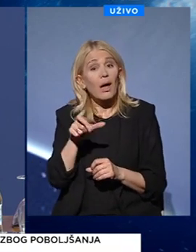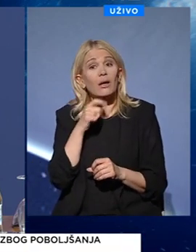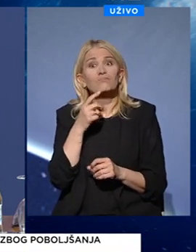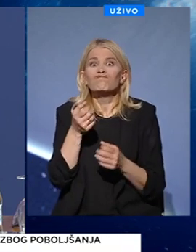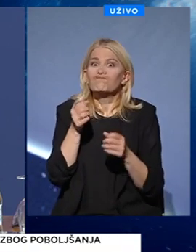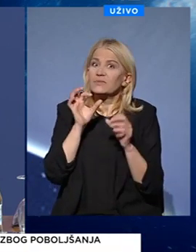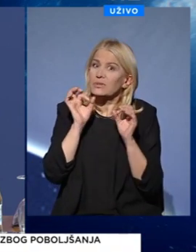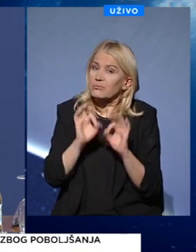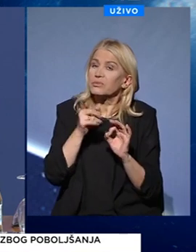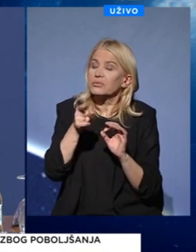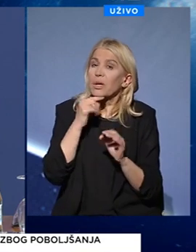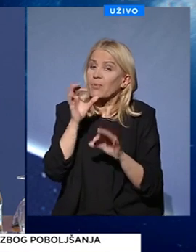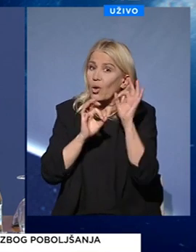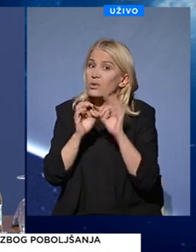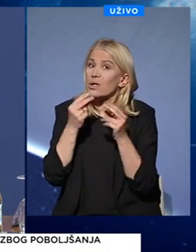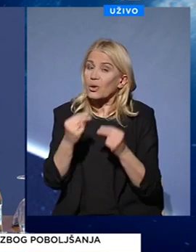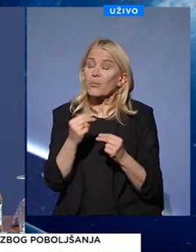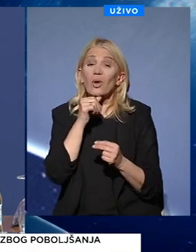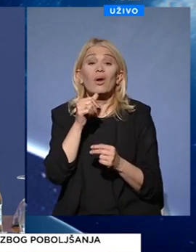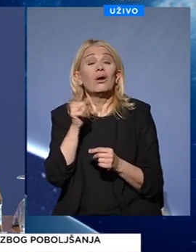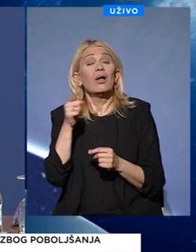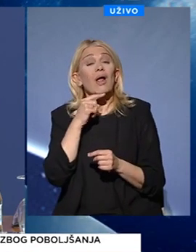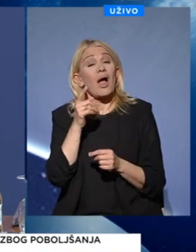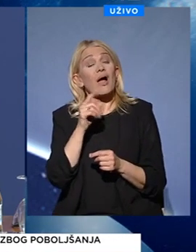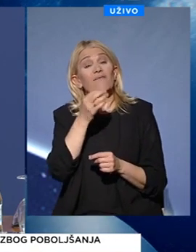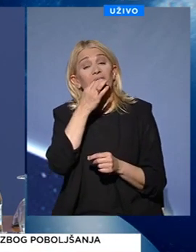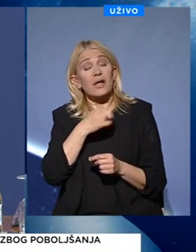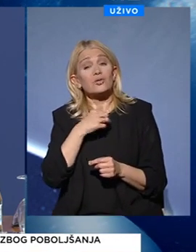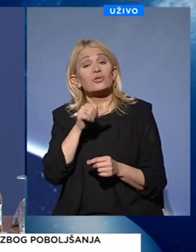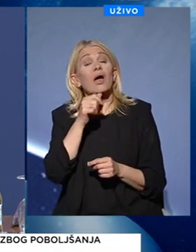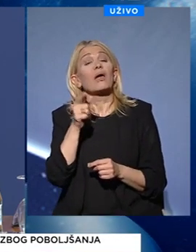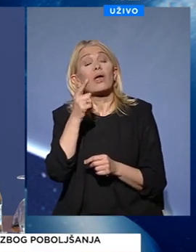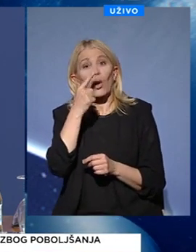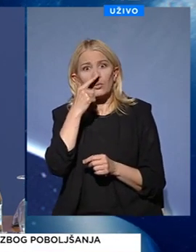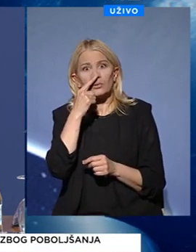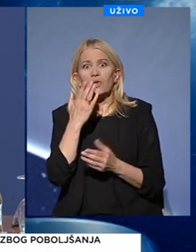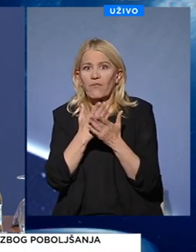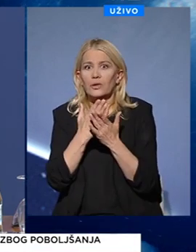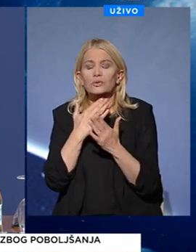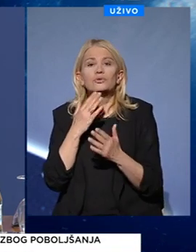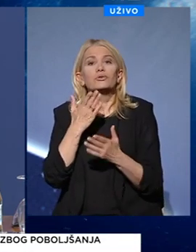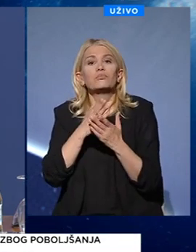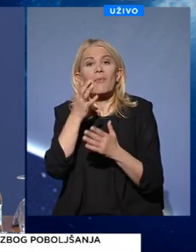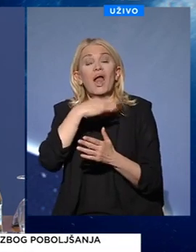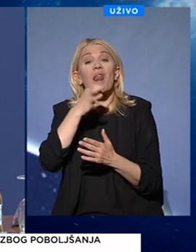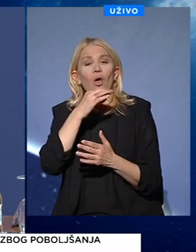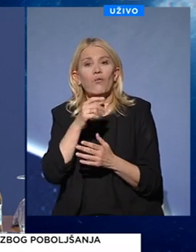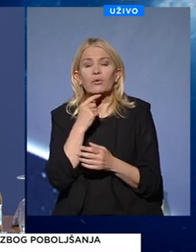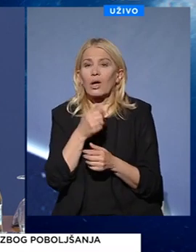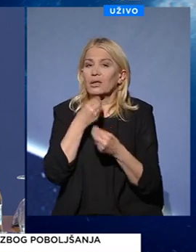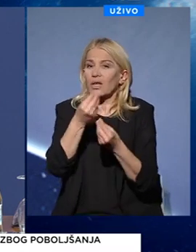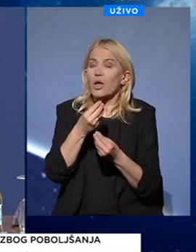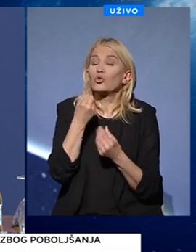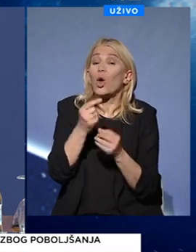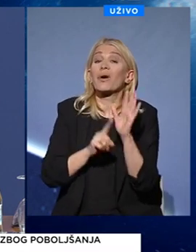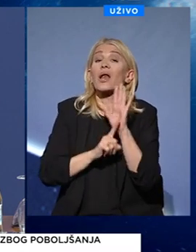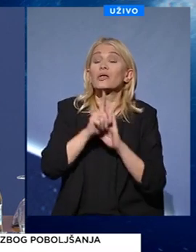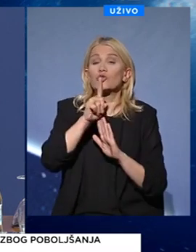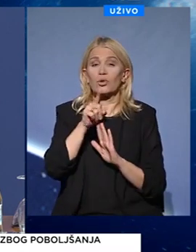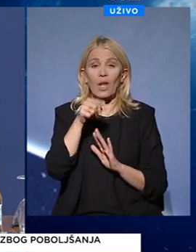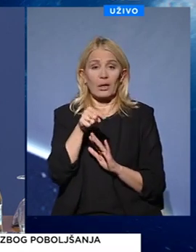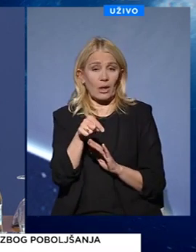priče da se u Rusiji i Francuskoj daleko odmaklo u ispitivanju lekova koji navodno daju sjajne rezultate na